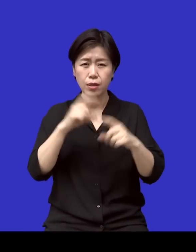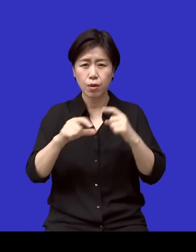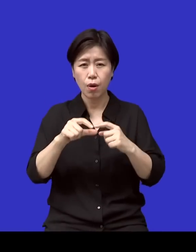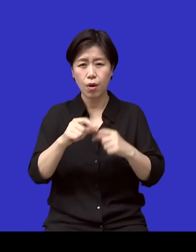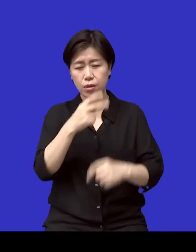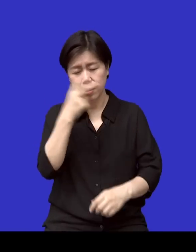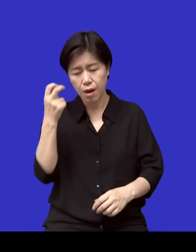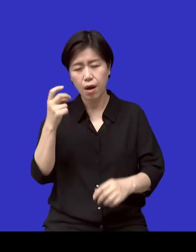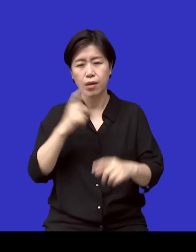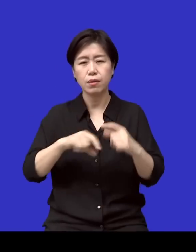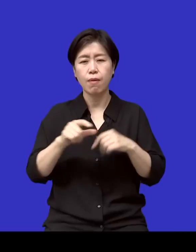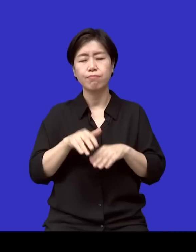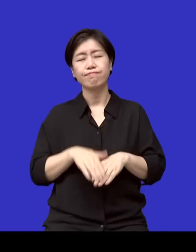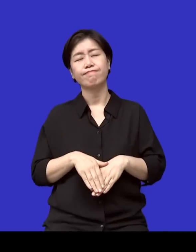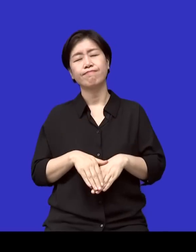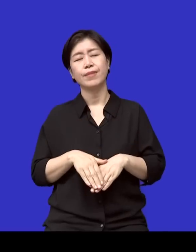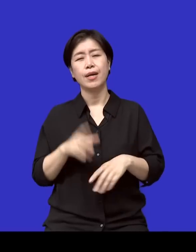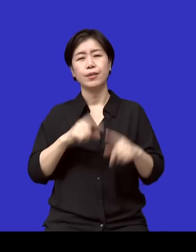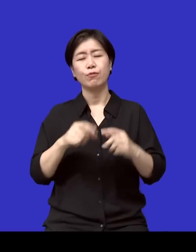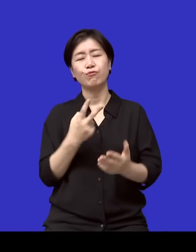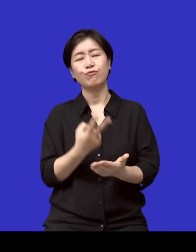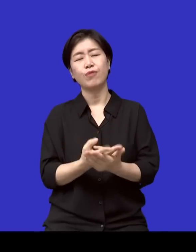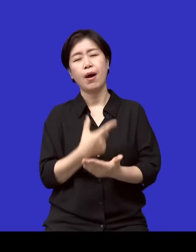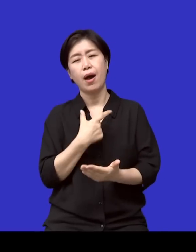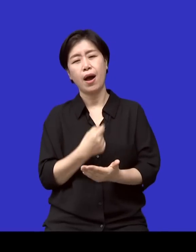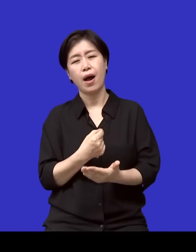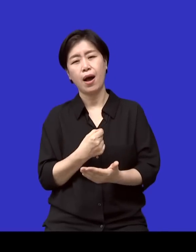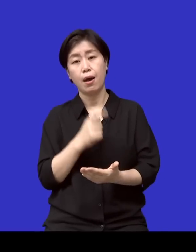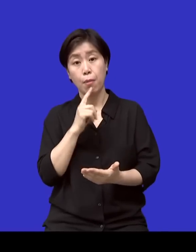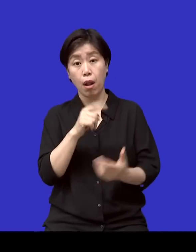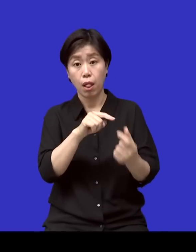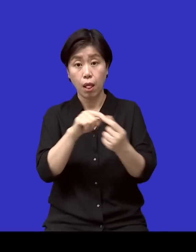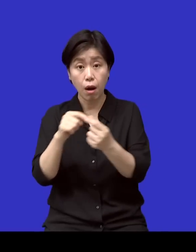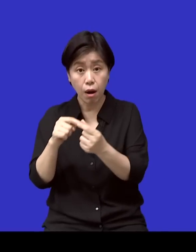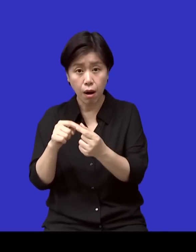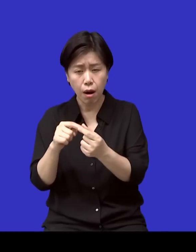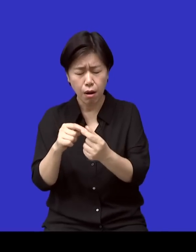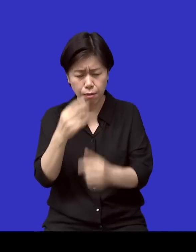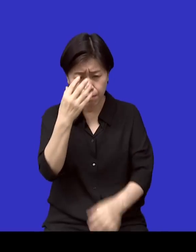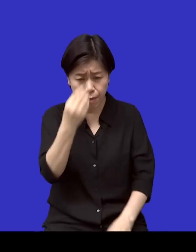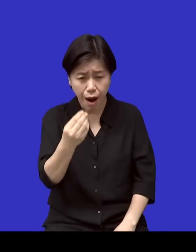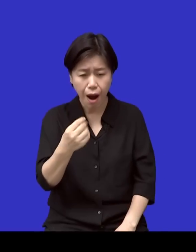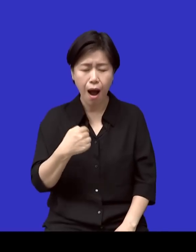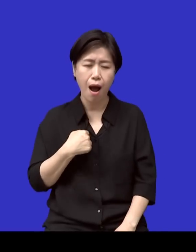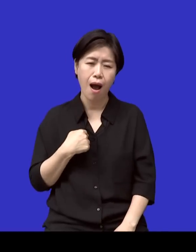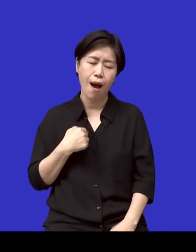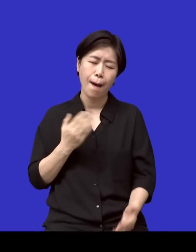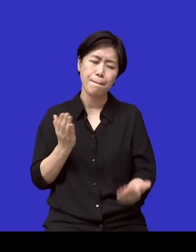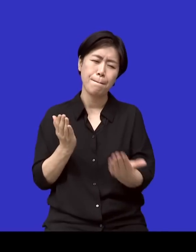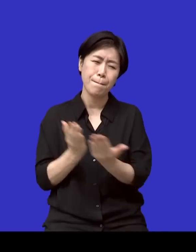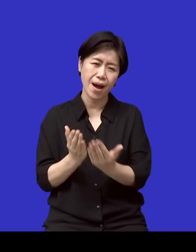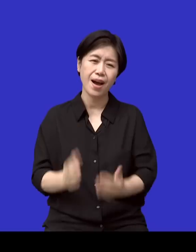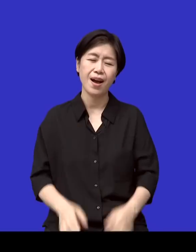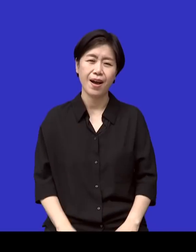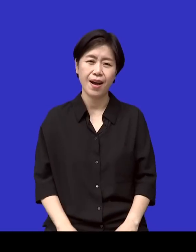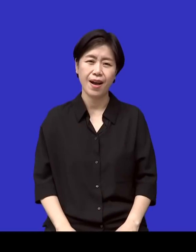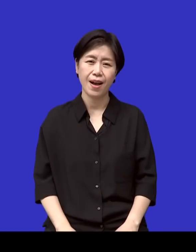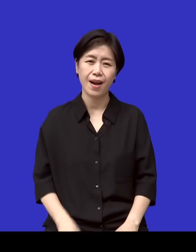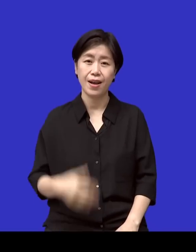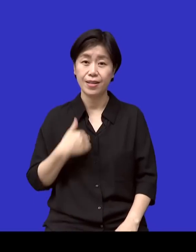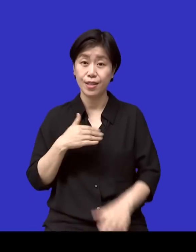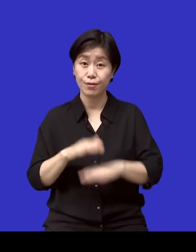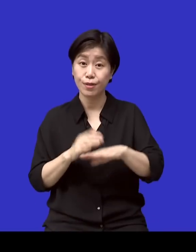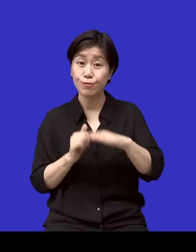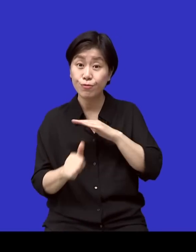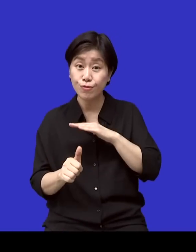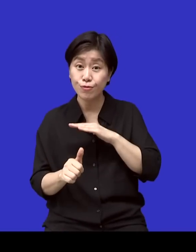좀 더 누워있자 라는 말씀이 있는데 네. 딱 그게 저한테 맞는 말씀이더라고요. 사실 운동선수가